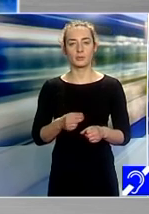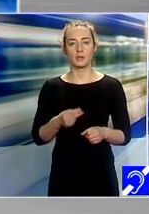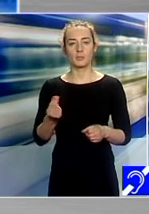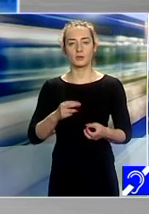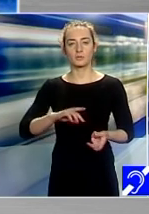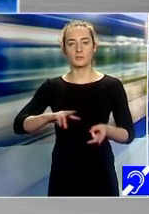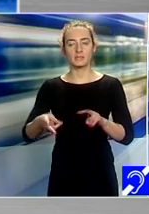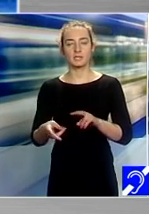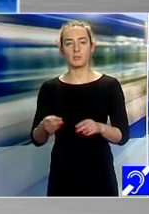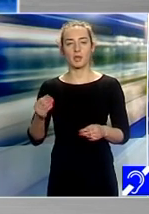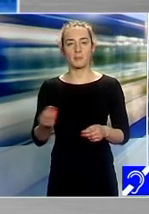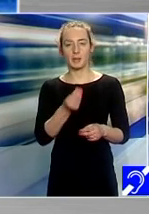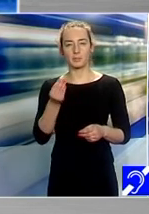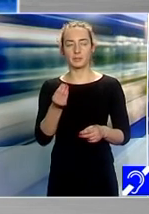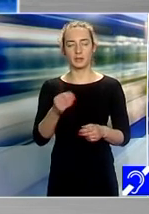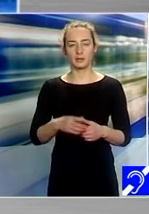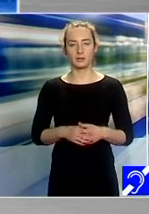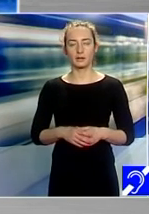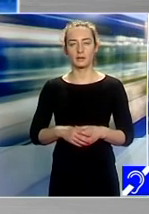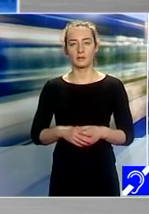în sens pozitiv.